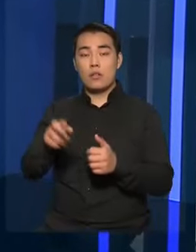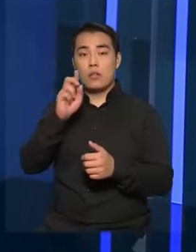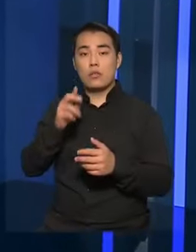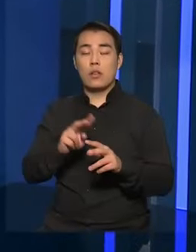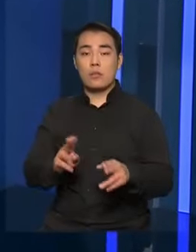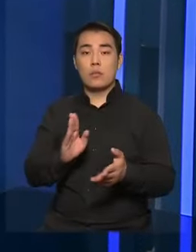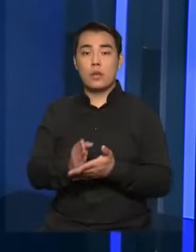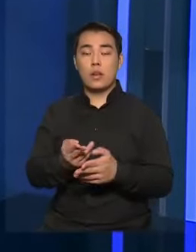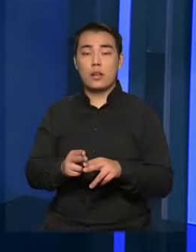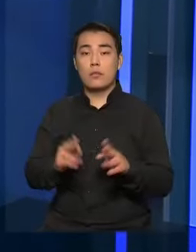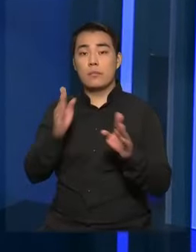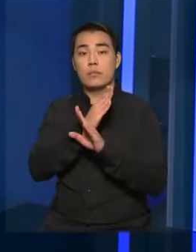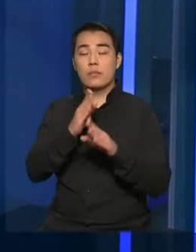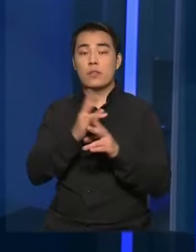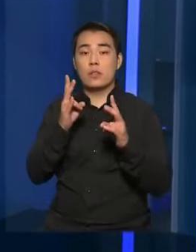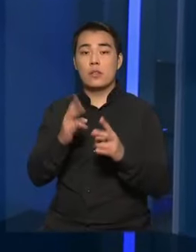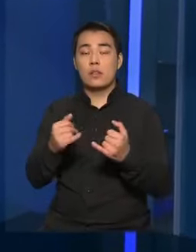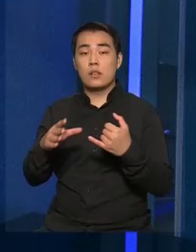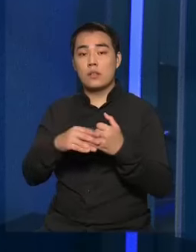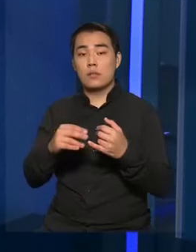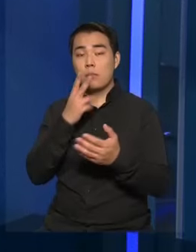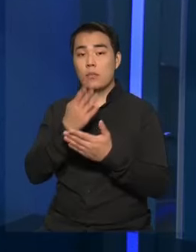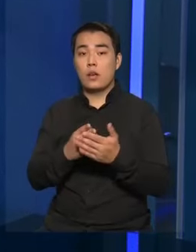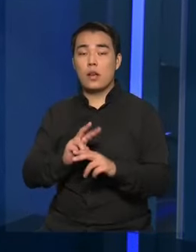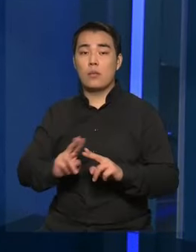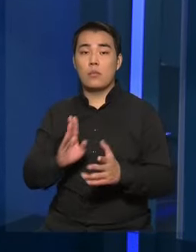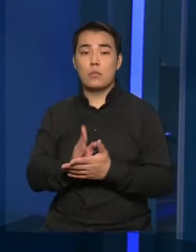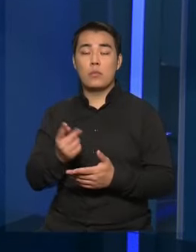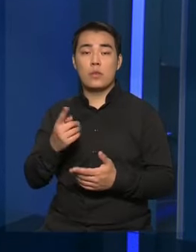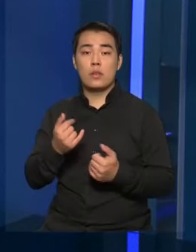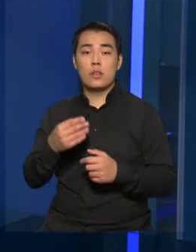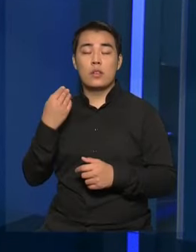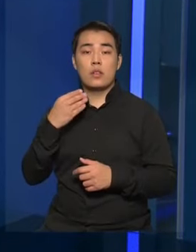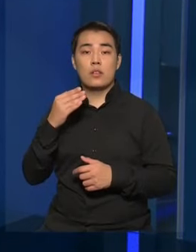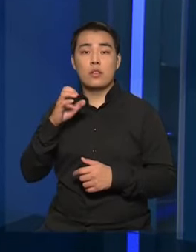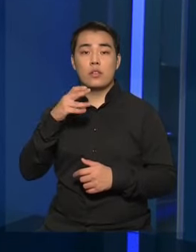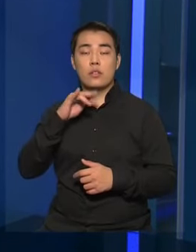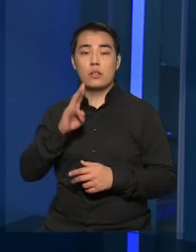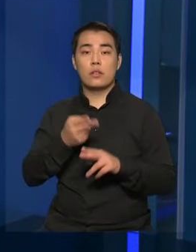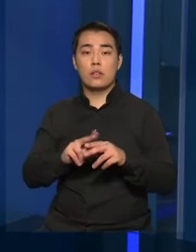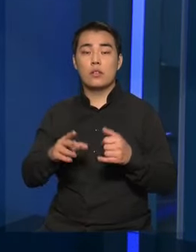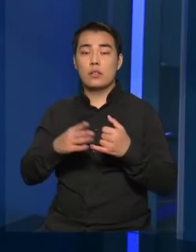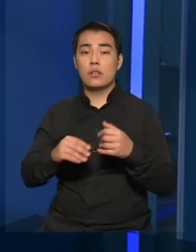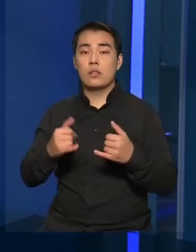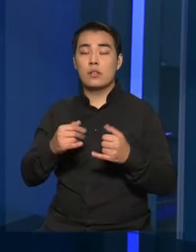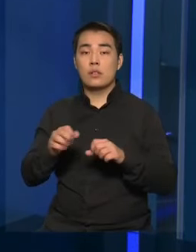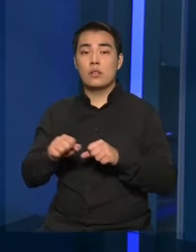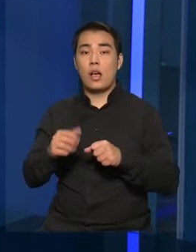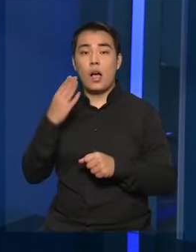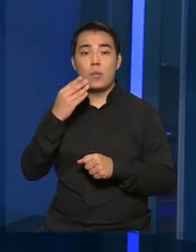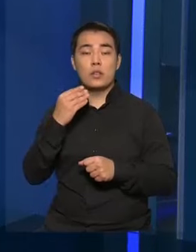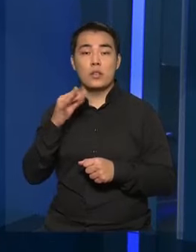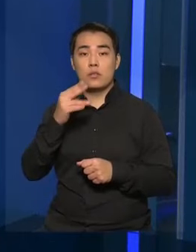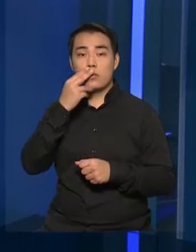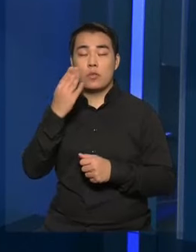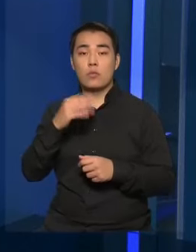Бұл енді табиғи апаттың болған жері мен табанына байланысты. Мәселен, Тәжікстандағы жер сілкінісінің дүмпуі Алматы мен Шымкент тұрғындарына